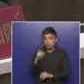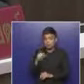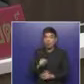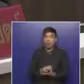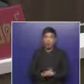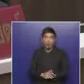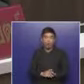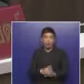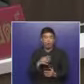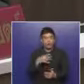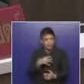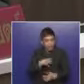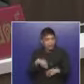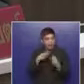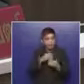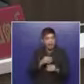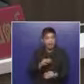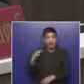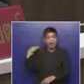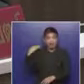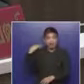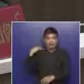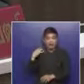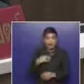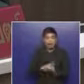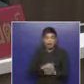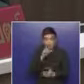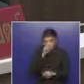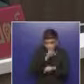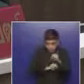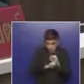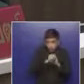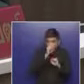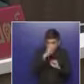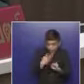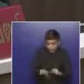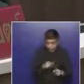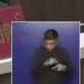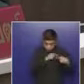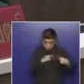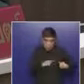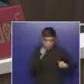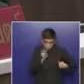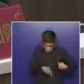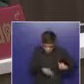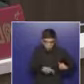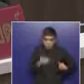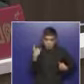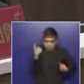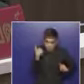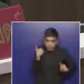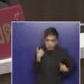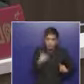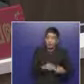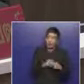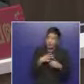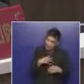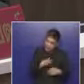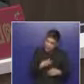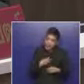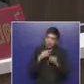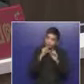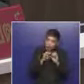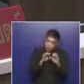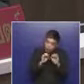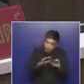อรู้แล้วปฏิบัติได้แล้วตระหนักแล้วปฏิบัติได้แล้วต้องมีจิตใจจิตอาสาอยากจะบอกต่อให้คนรอบข้างบอกลูกบอกหลานบอกครอบครัวบอก